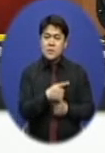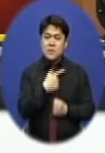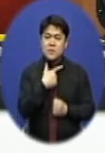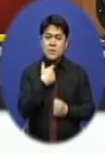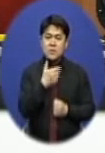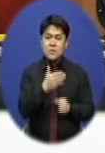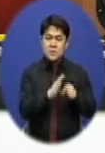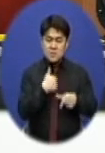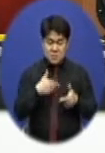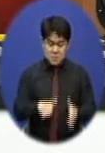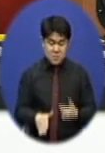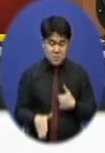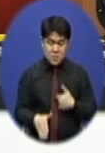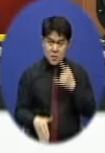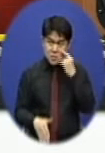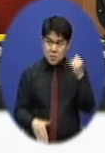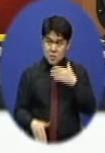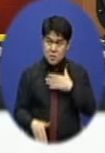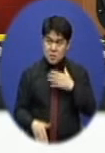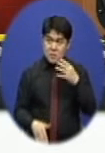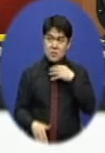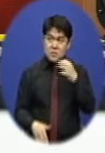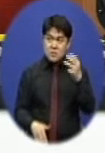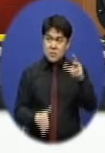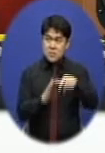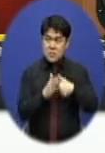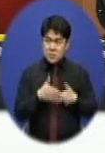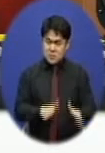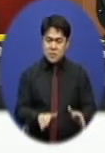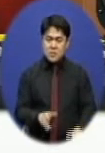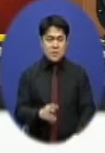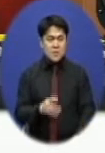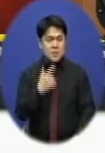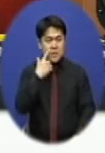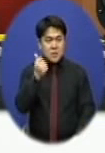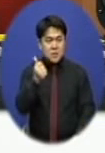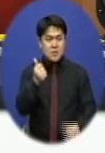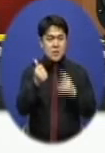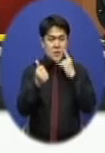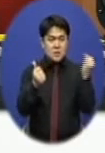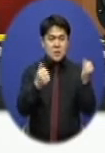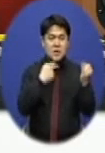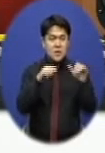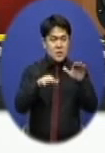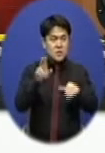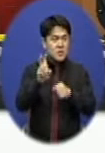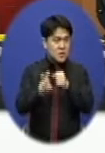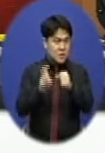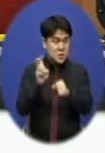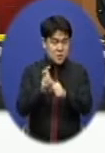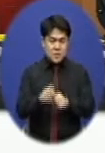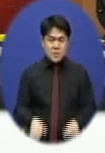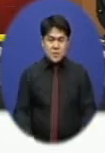69이에요. 어머니는요? 어머님이 48인가 되셨대요. 네, 20살 차이니까. 저는 저희 아버지가 46에 낳고